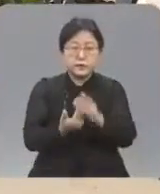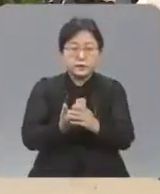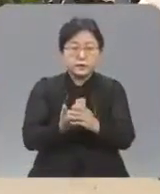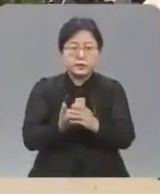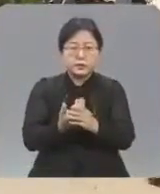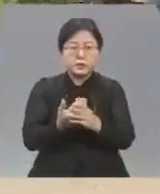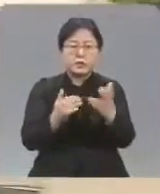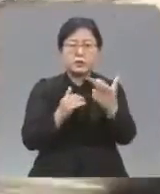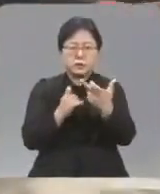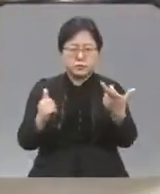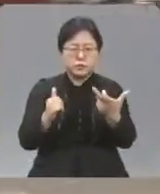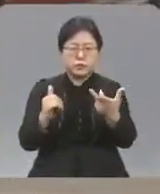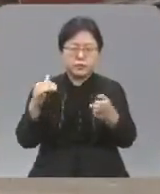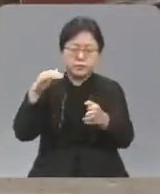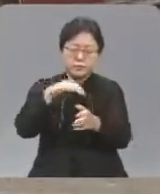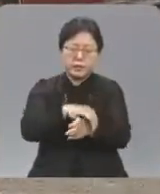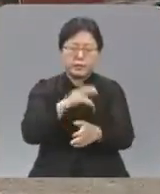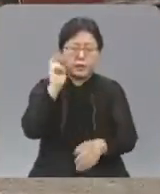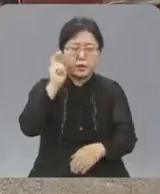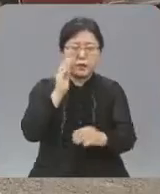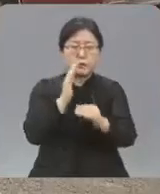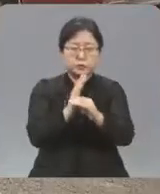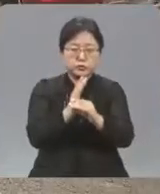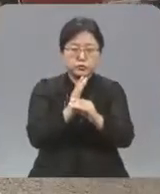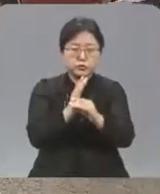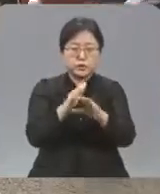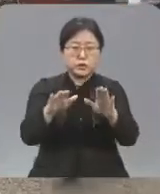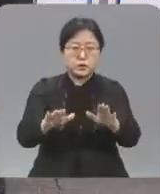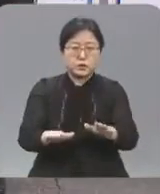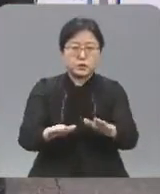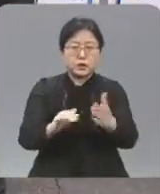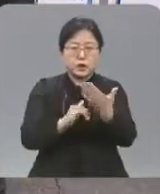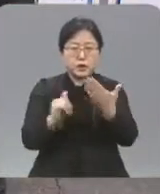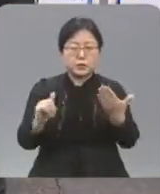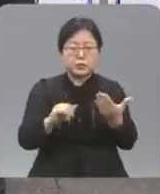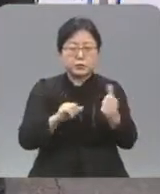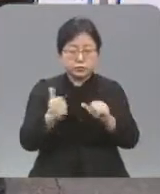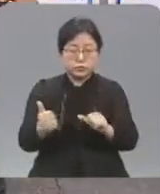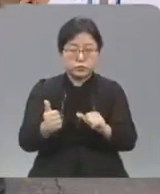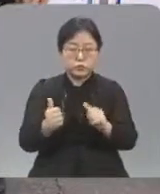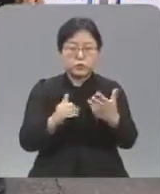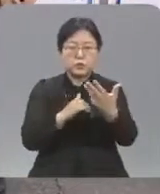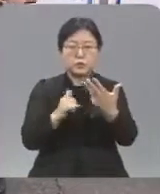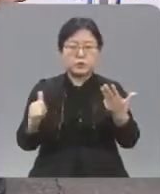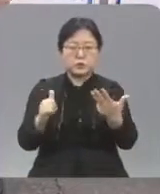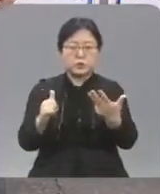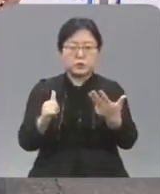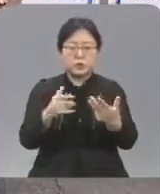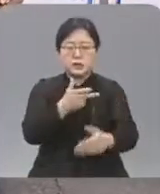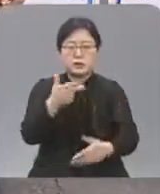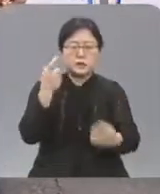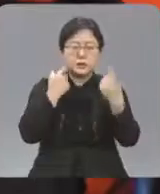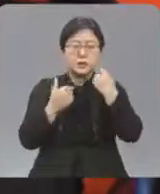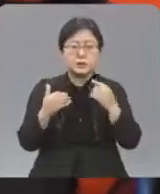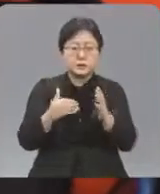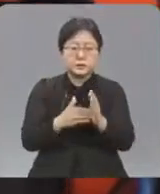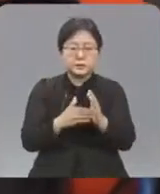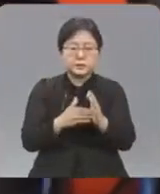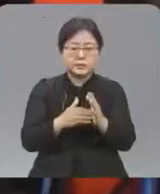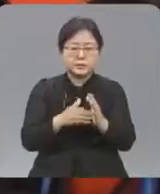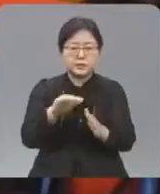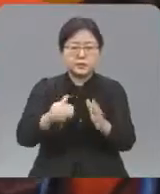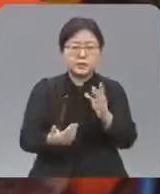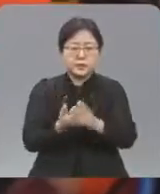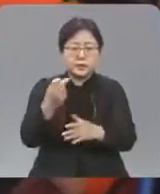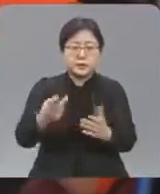사고로 17명이 매몰된 것으로 추정되는 가운데 현재까지 9명이 숨졌고 8명이 크게 다쳤습니다. 이번